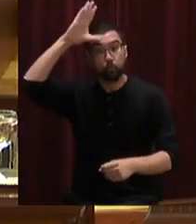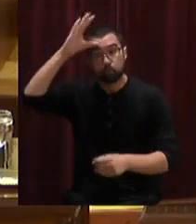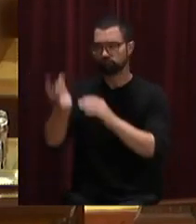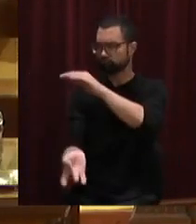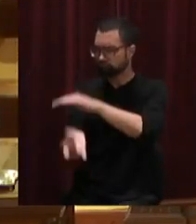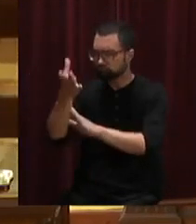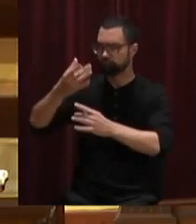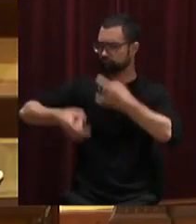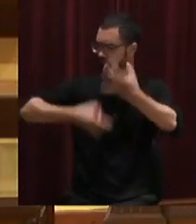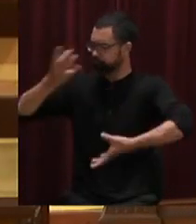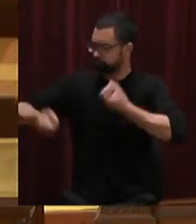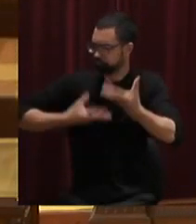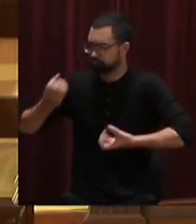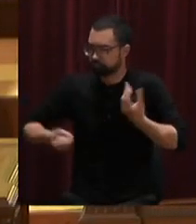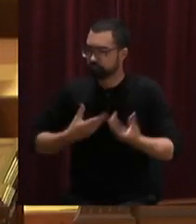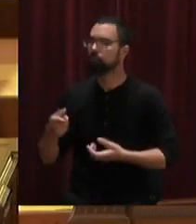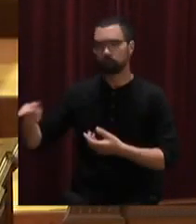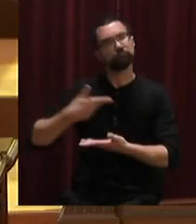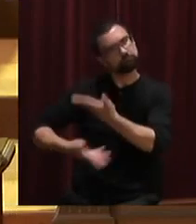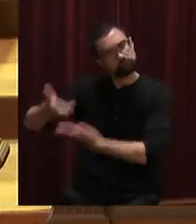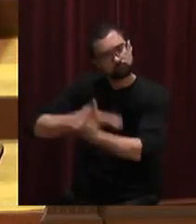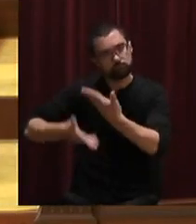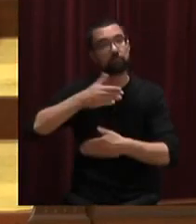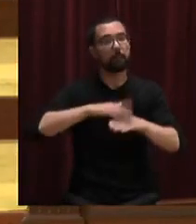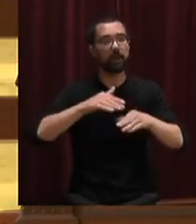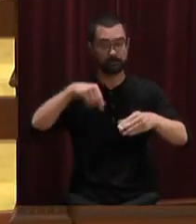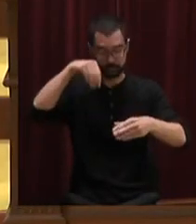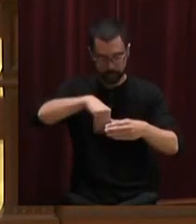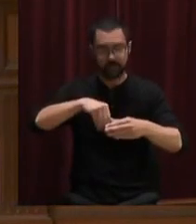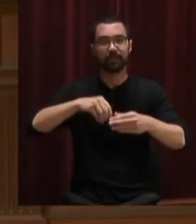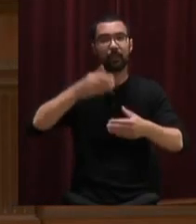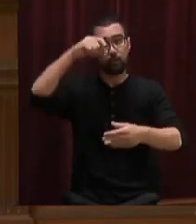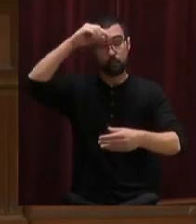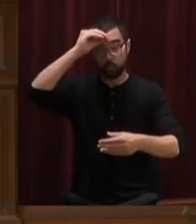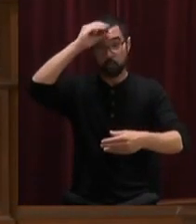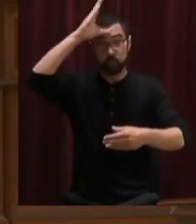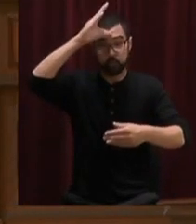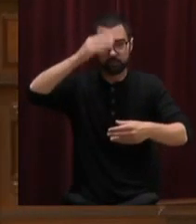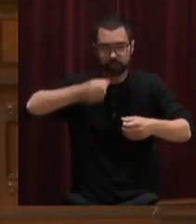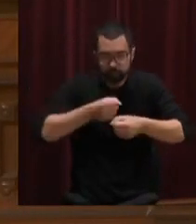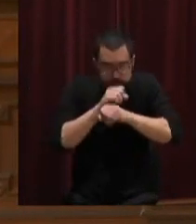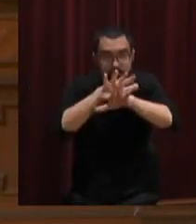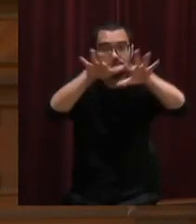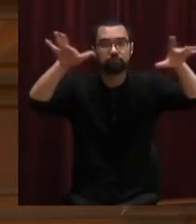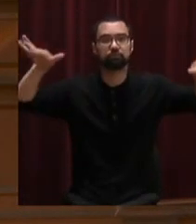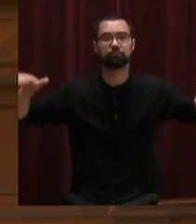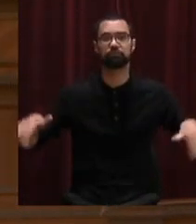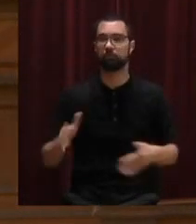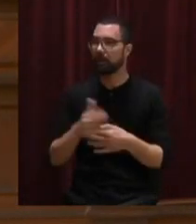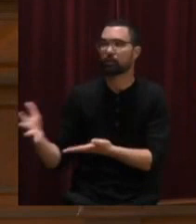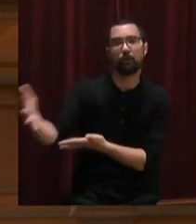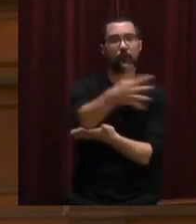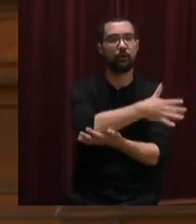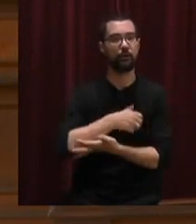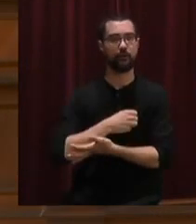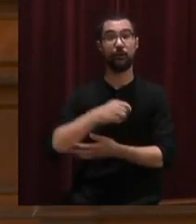i invertint en el suport a la promoció exterior, especialment per acostar els productes culturals a tota la ciutadania. La cultura és la